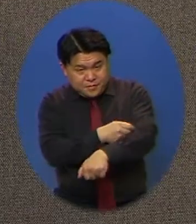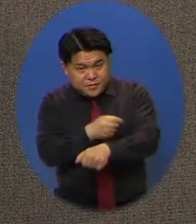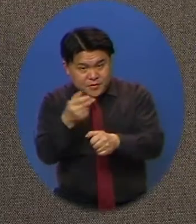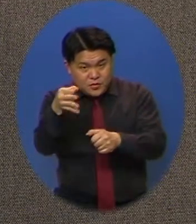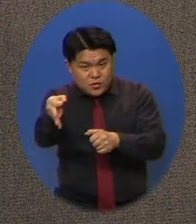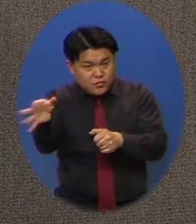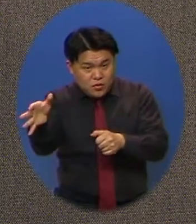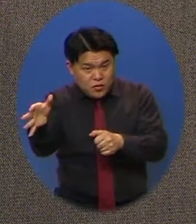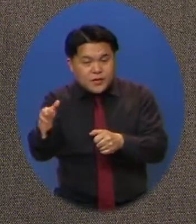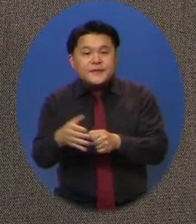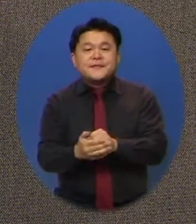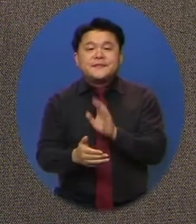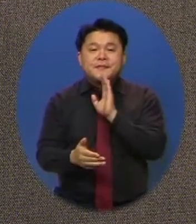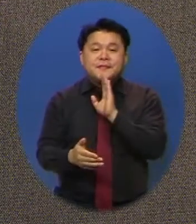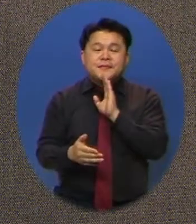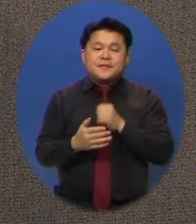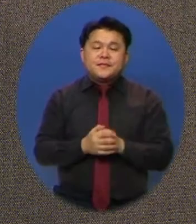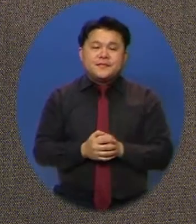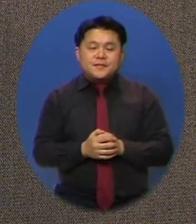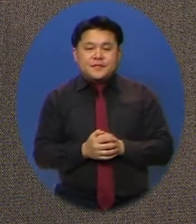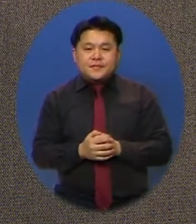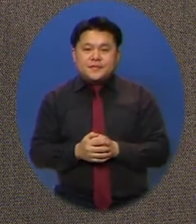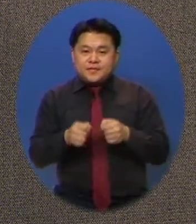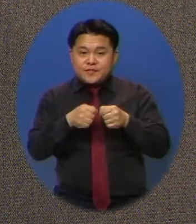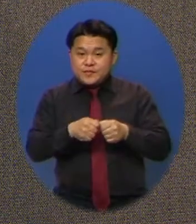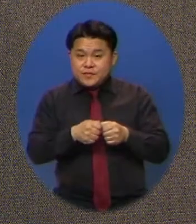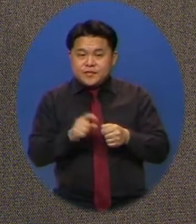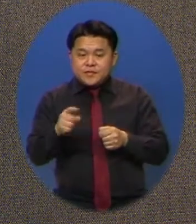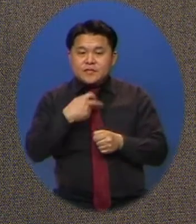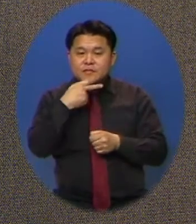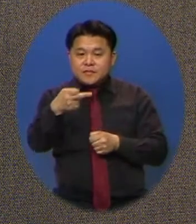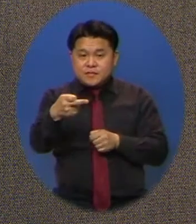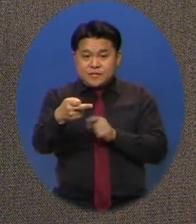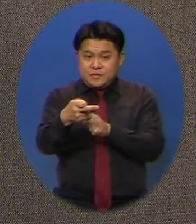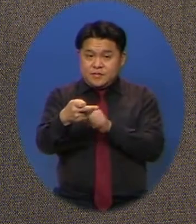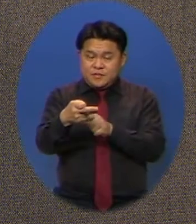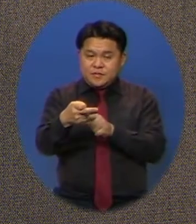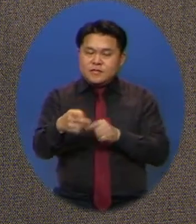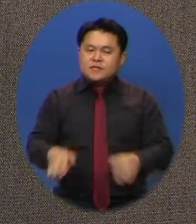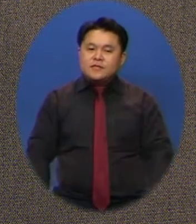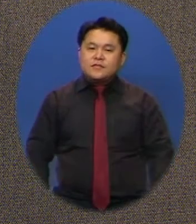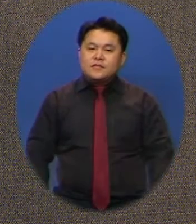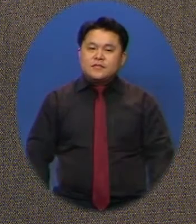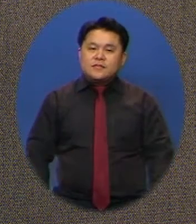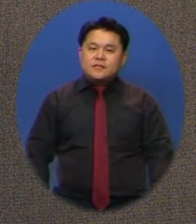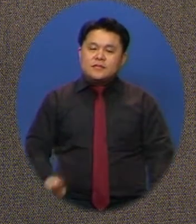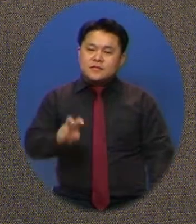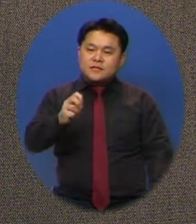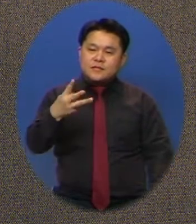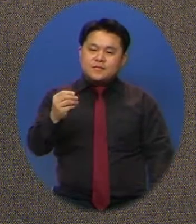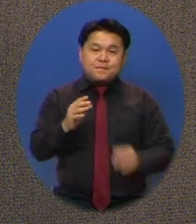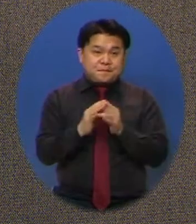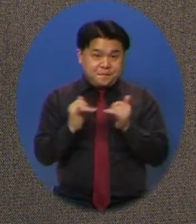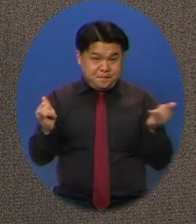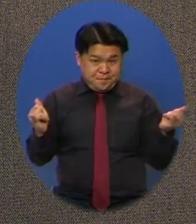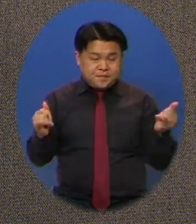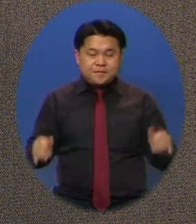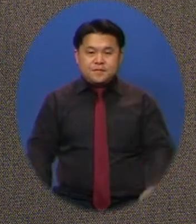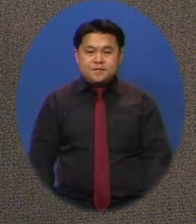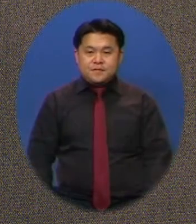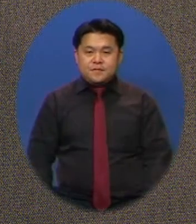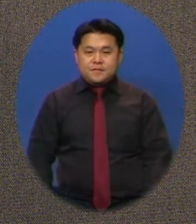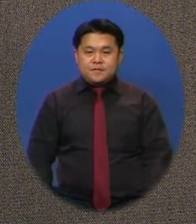예, 그렇습니다. 그 구체적인 대상은 12살, 네. 약 23만 명이 대상이